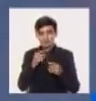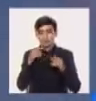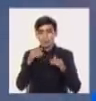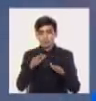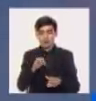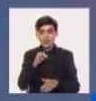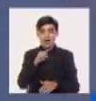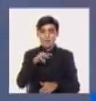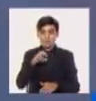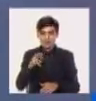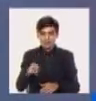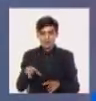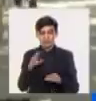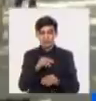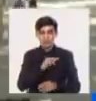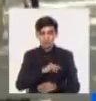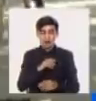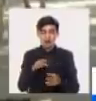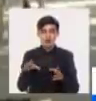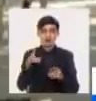мекемелердің бәрі жабылады.